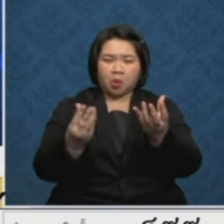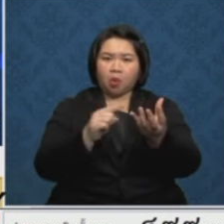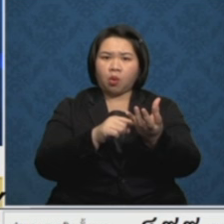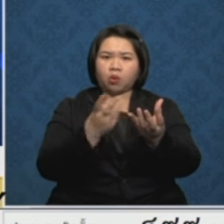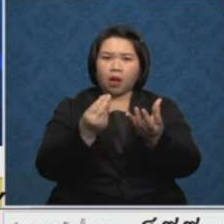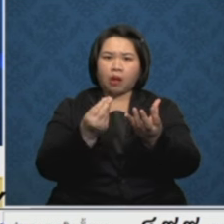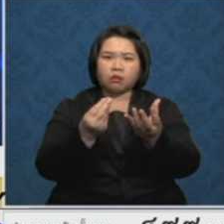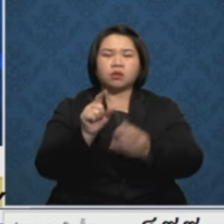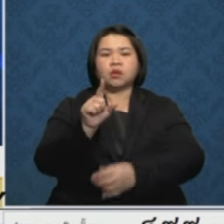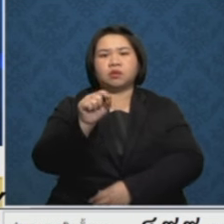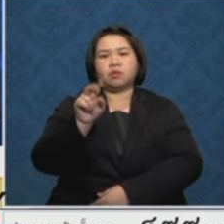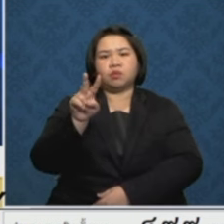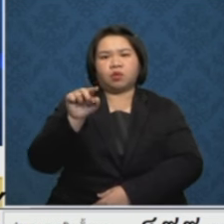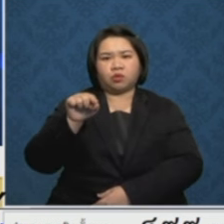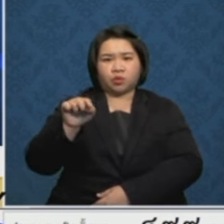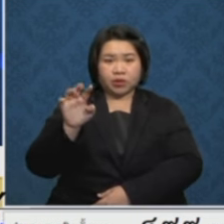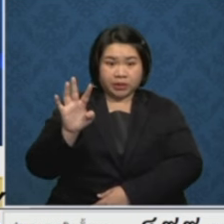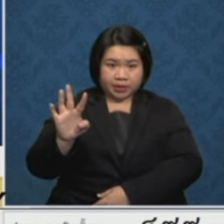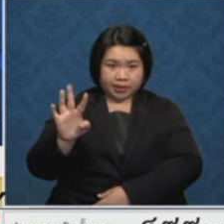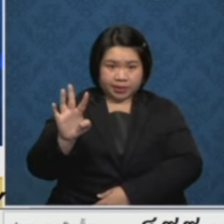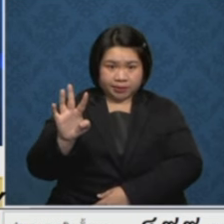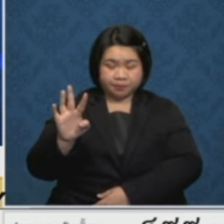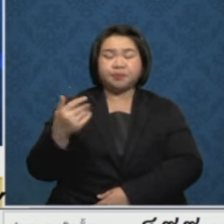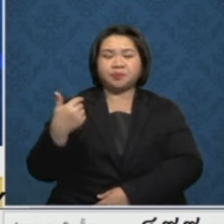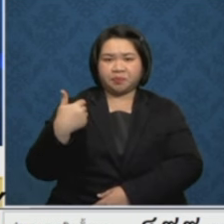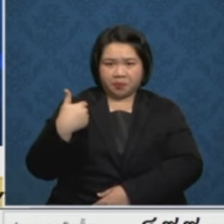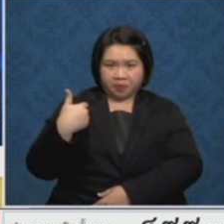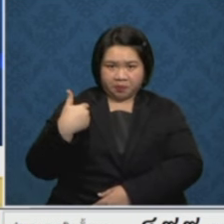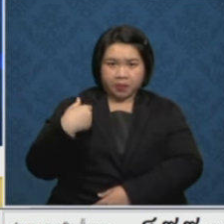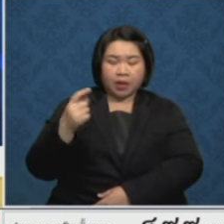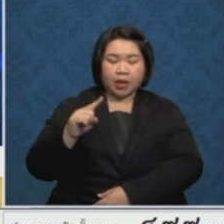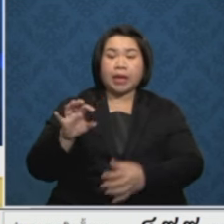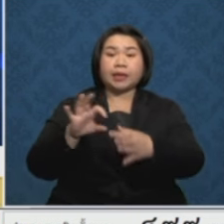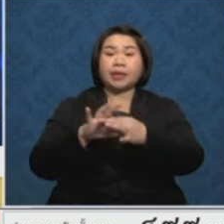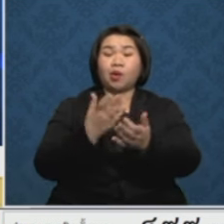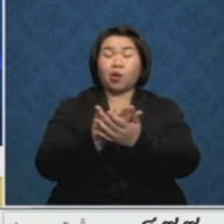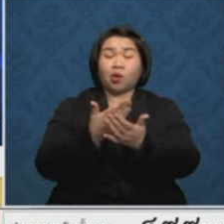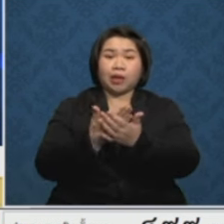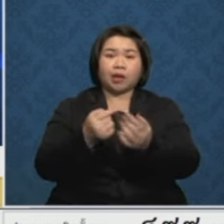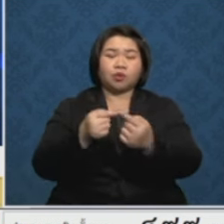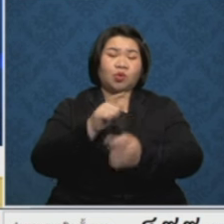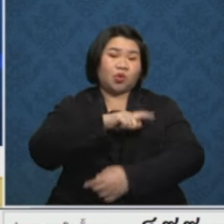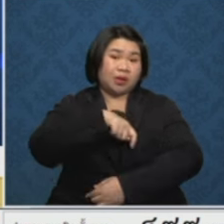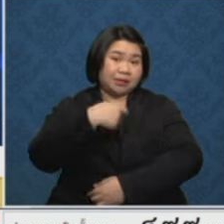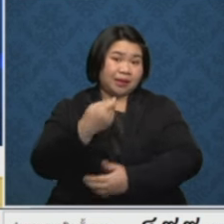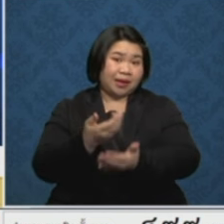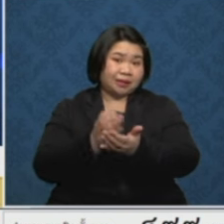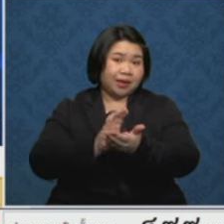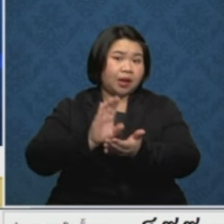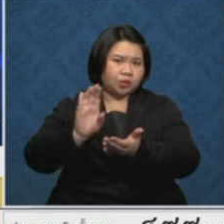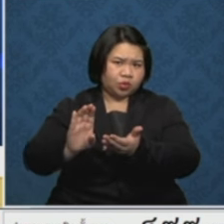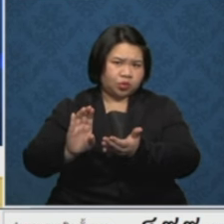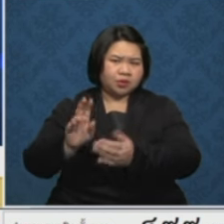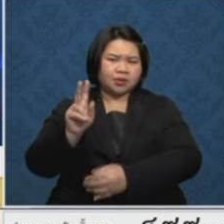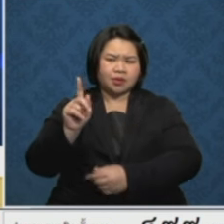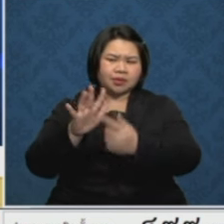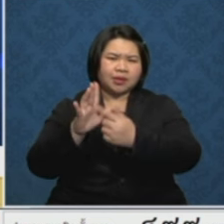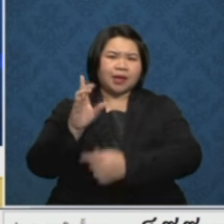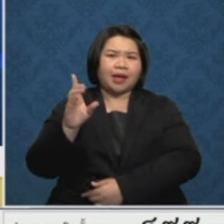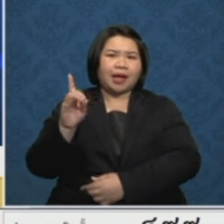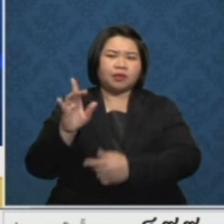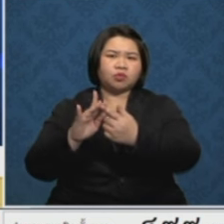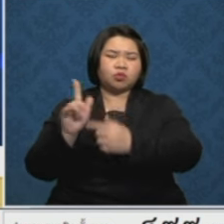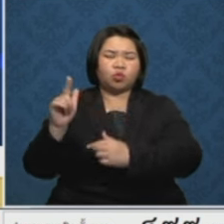ง 22.4% แล้วก็ในส่วนของรายจ่ายลงทุนก็ยังจะเกินกว่าการขาดดุลงบประมาณที่ 807,600